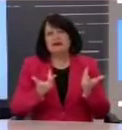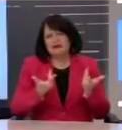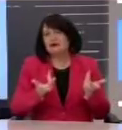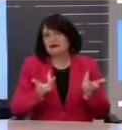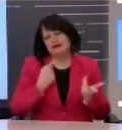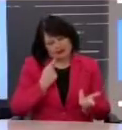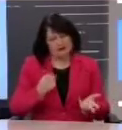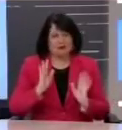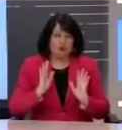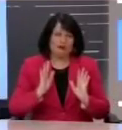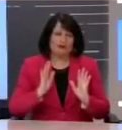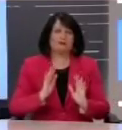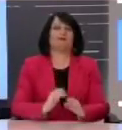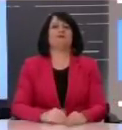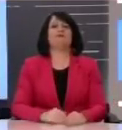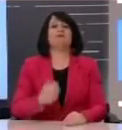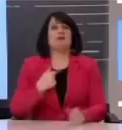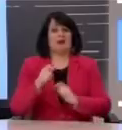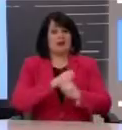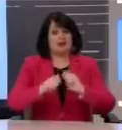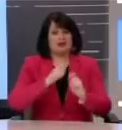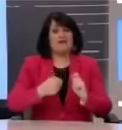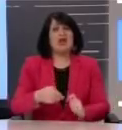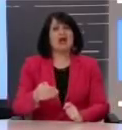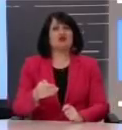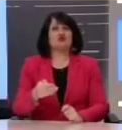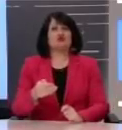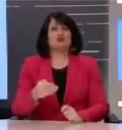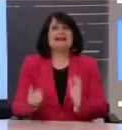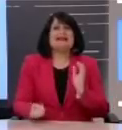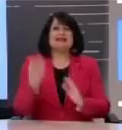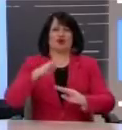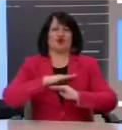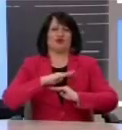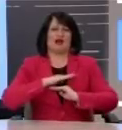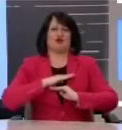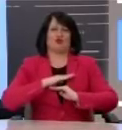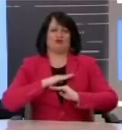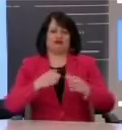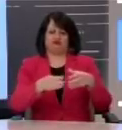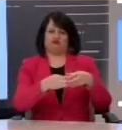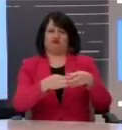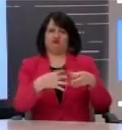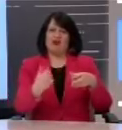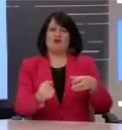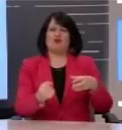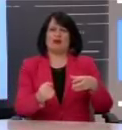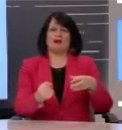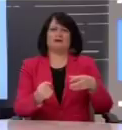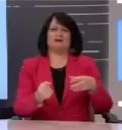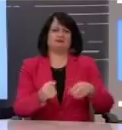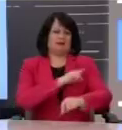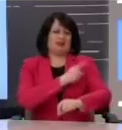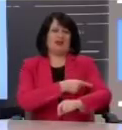σχεδίου είναι να δημιουργήσουμε τον πιο σύγχρονο στρατό και διαθεσιμότητα δυνάμεων εκεί